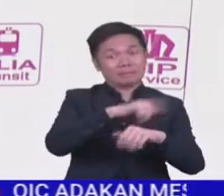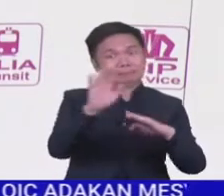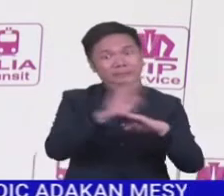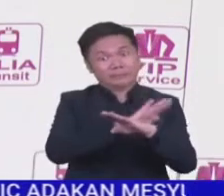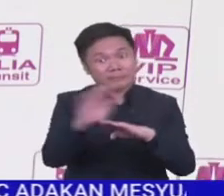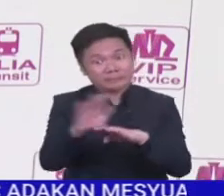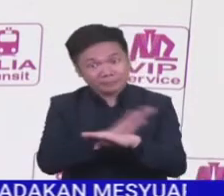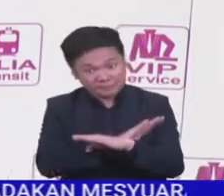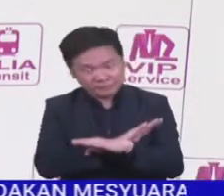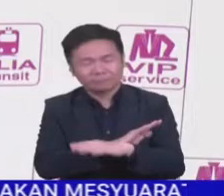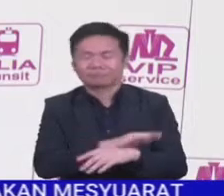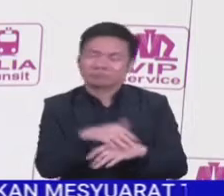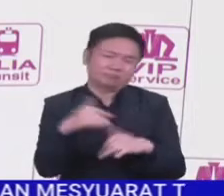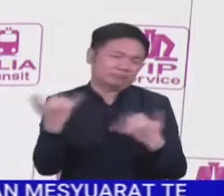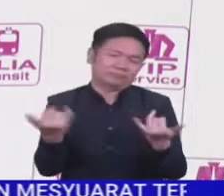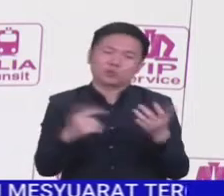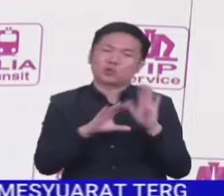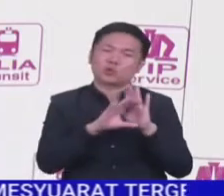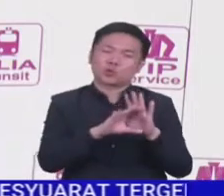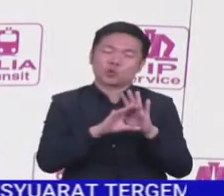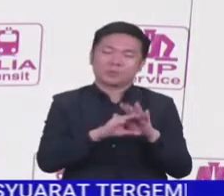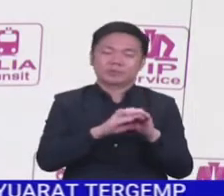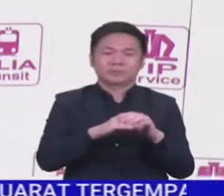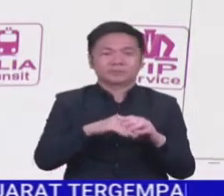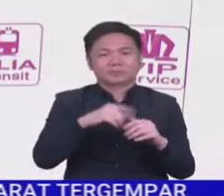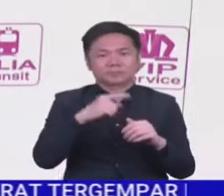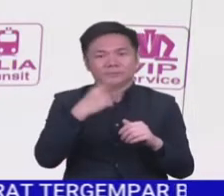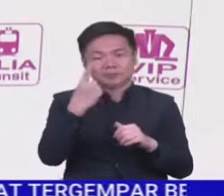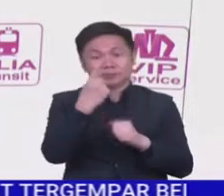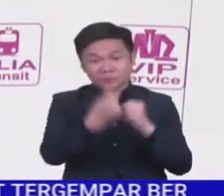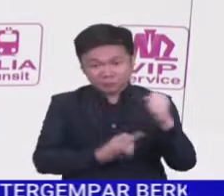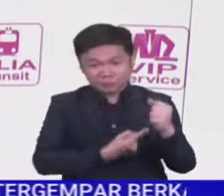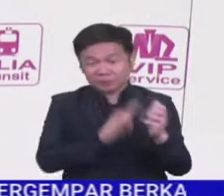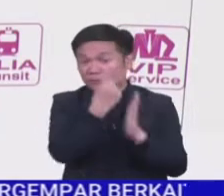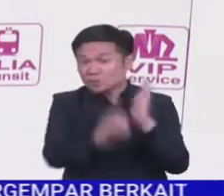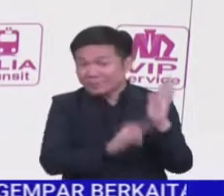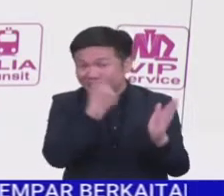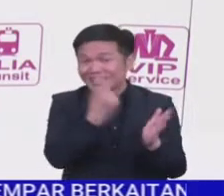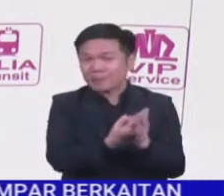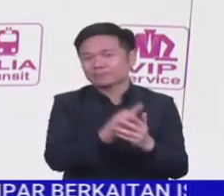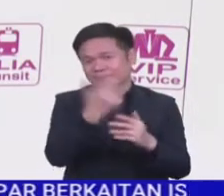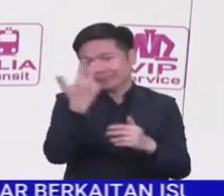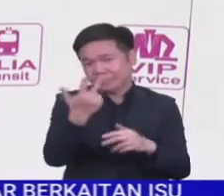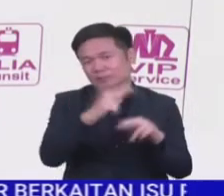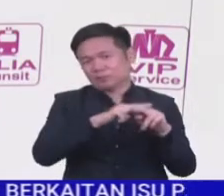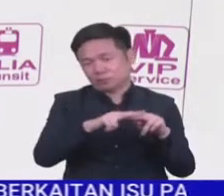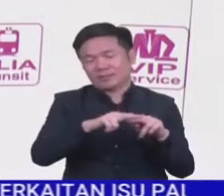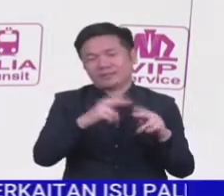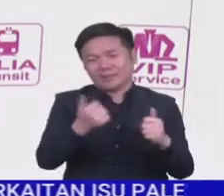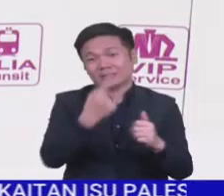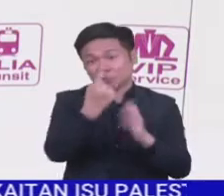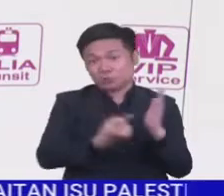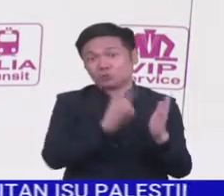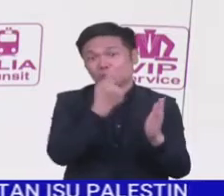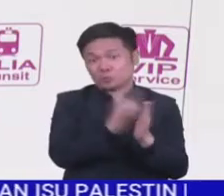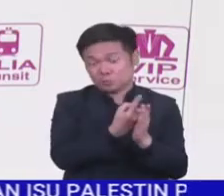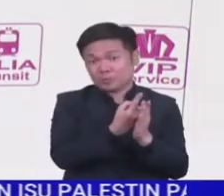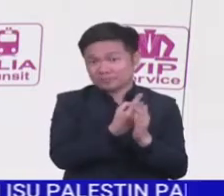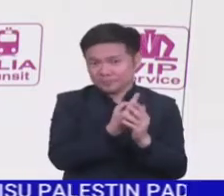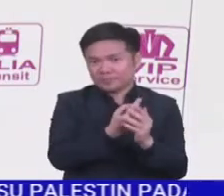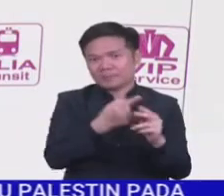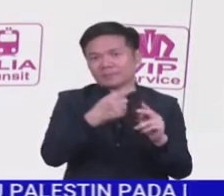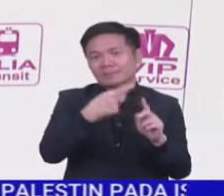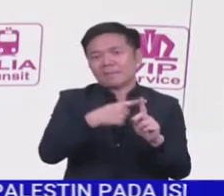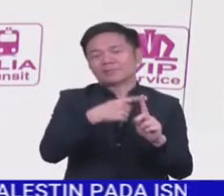kalau dalam 3 train per hour, kita akan tambah lagi satu jadi 4 train per hour